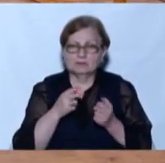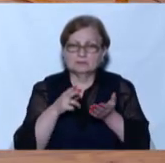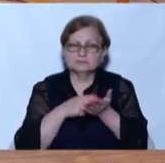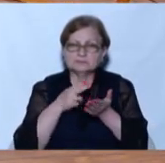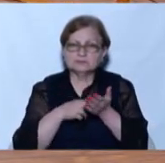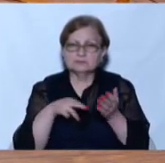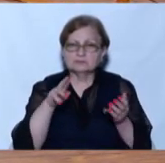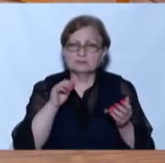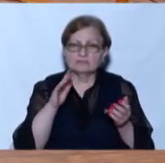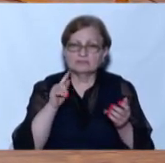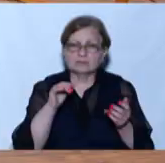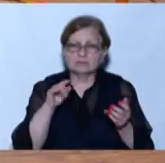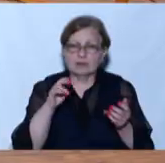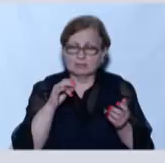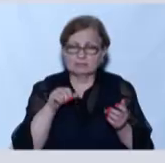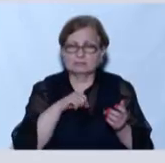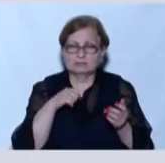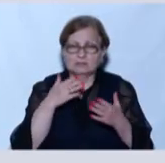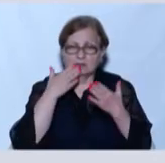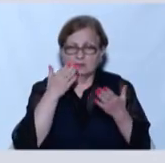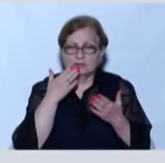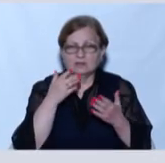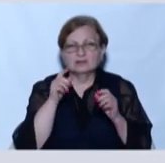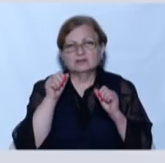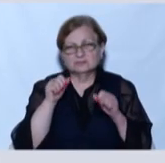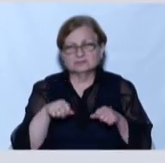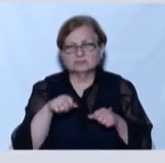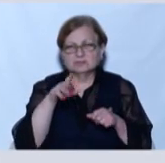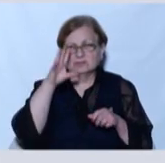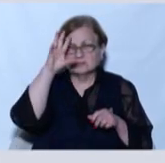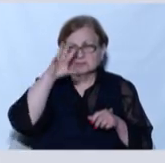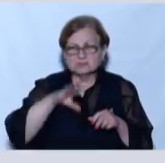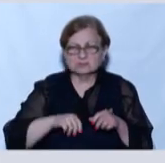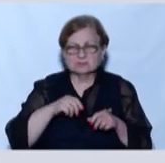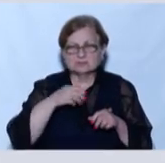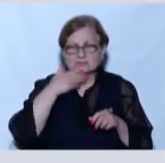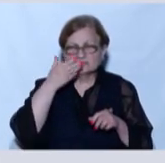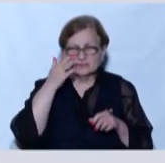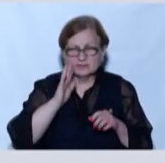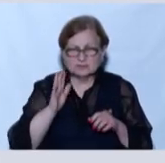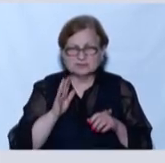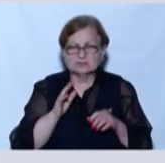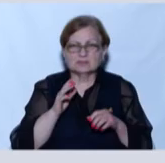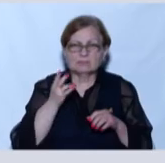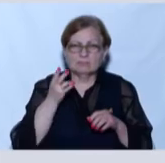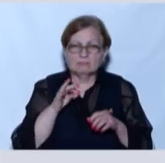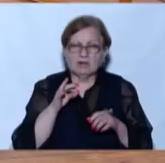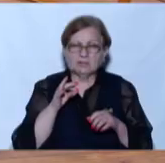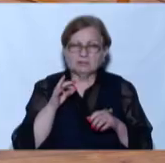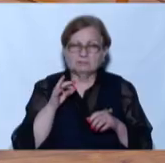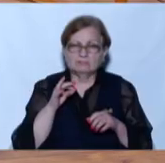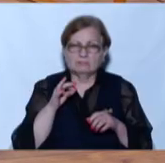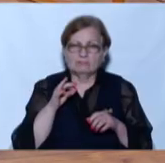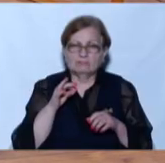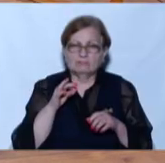დავითიანი და წაიკითხოთ. რასაკვირველია, შეიძლება იქ თქვენ მთლიანად ეს ვერ დაიხსოვოთ რა ნაწილები, მაგრამ აი